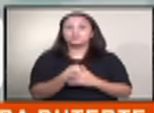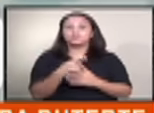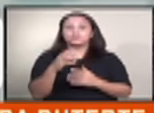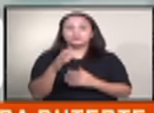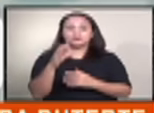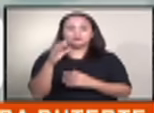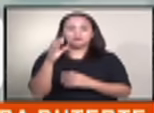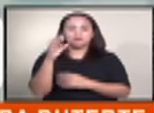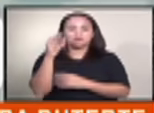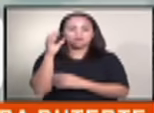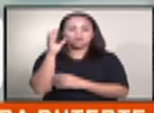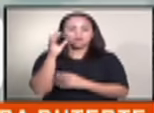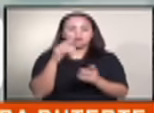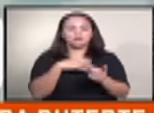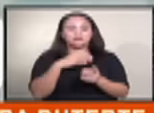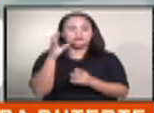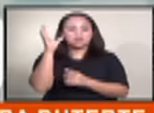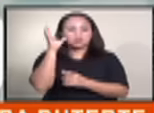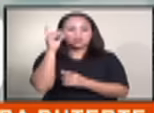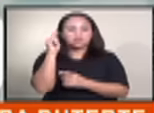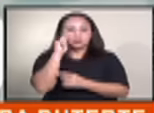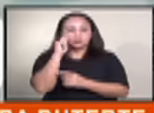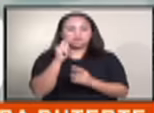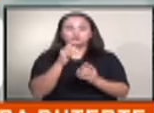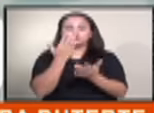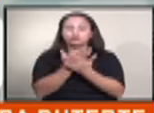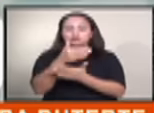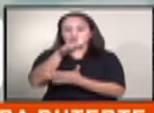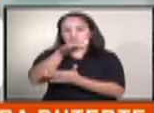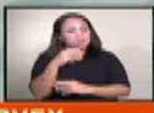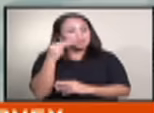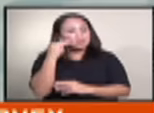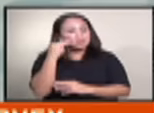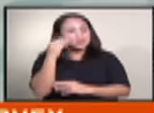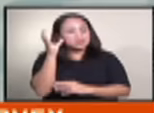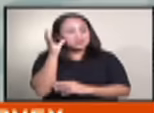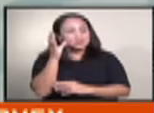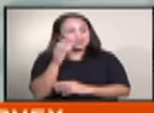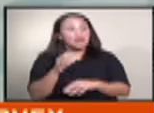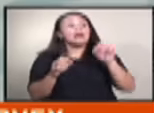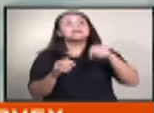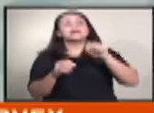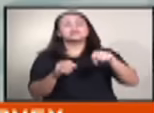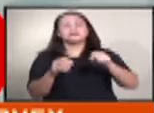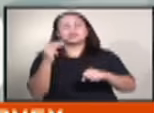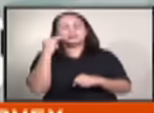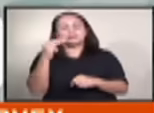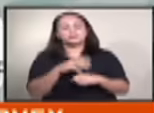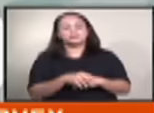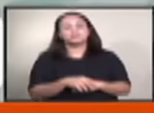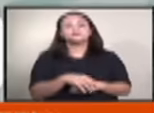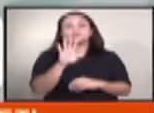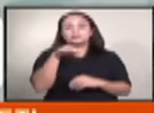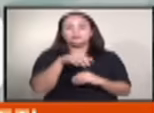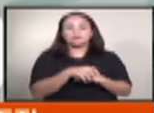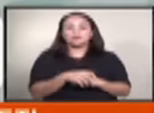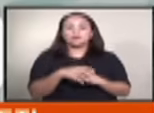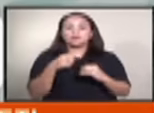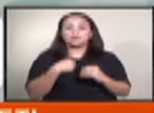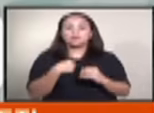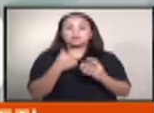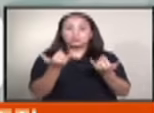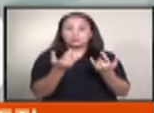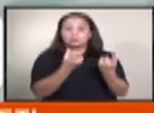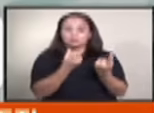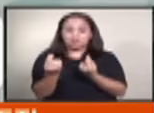Cecil Tacon, Social Welfare Officer ng Quezon City. Magandang hapon po, Miss Cecil. Yes po. Speaking po. Opo. Ma'am, ipa-implement